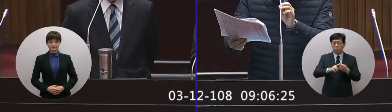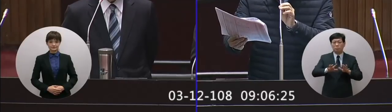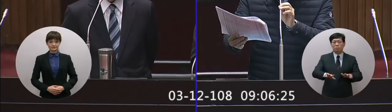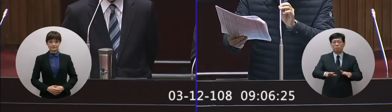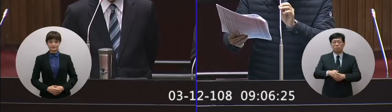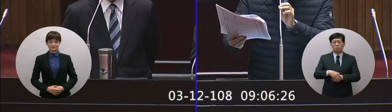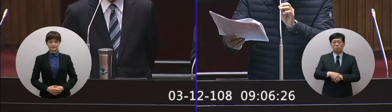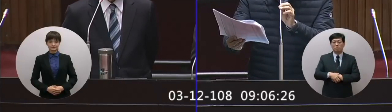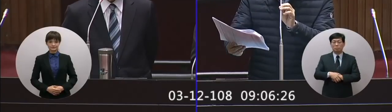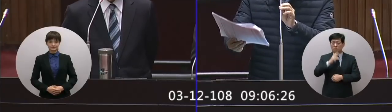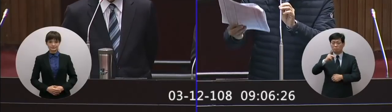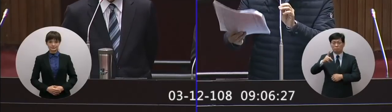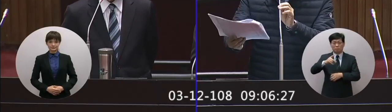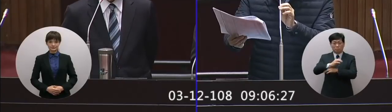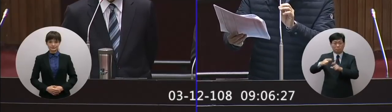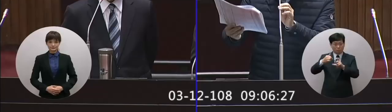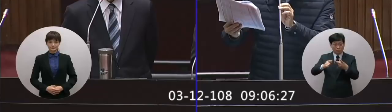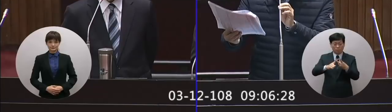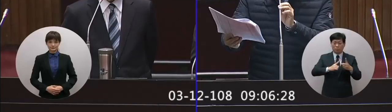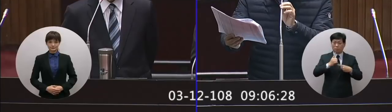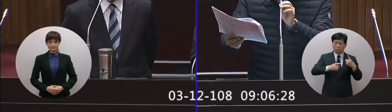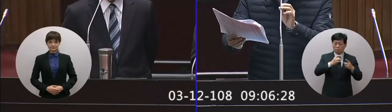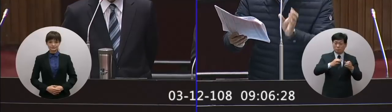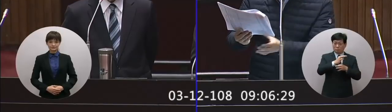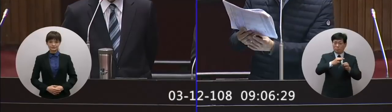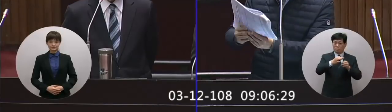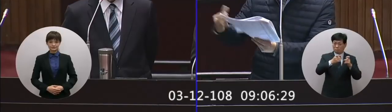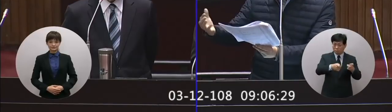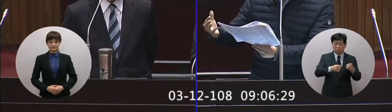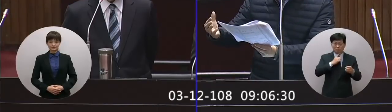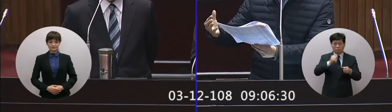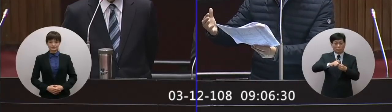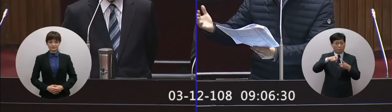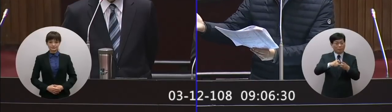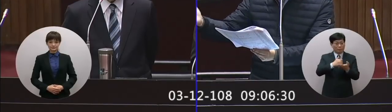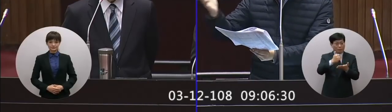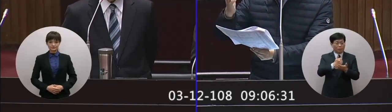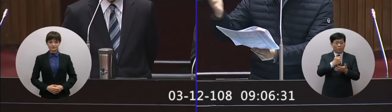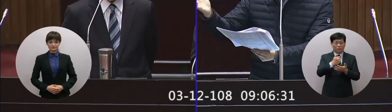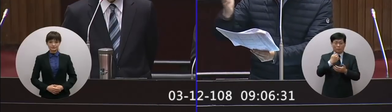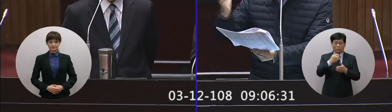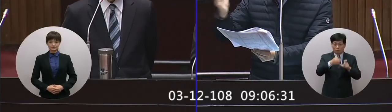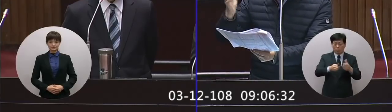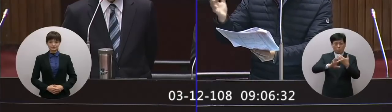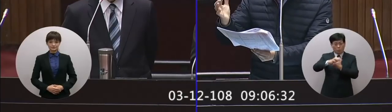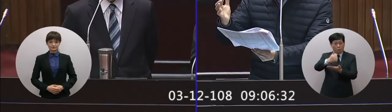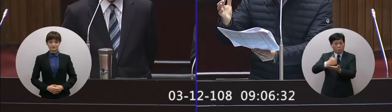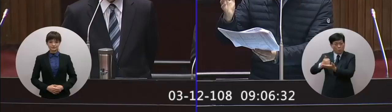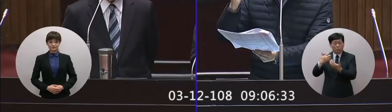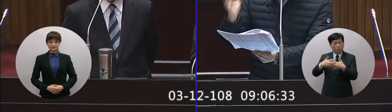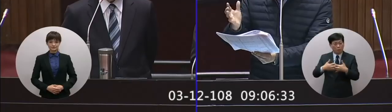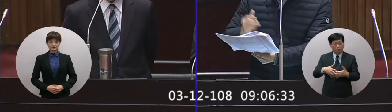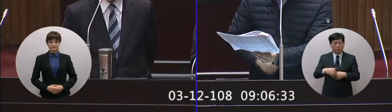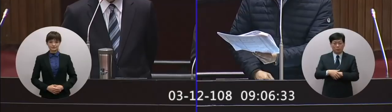现在科学园区、自由贸易港区、交通出口区进口从海外进口机器设